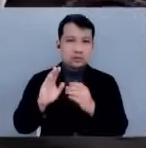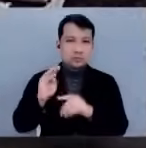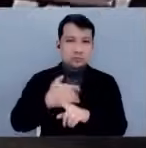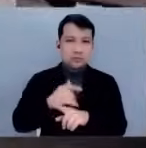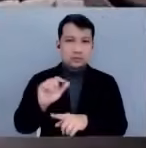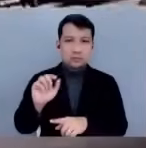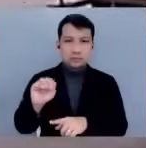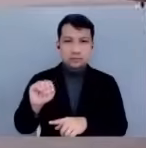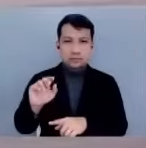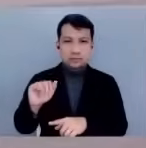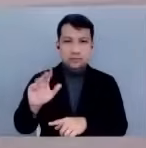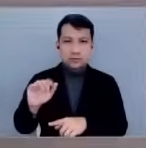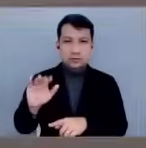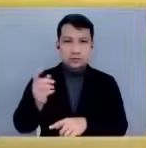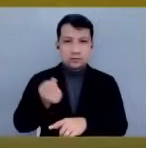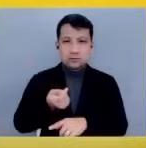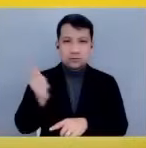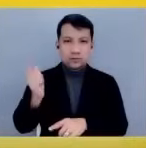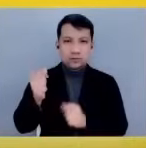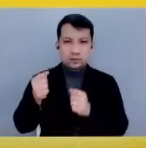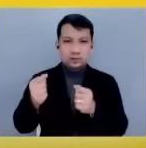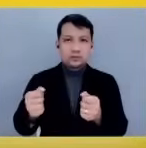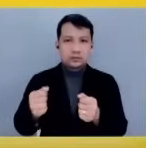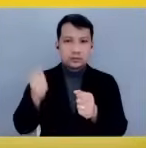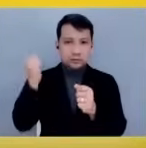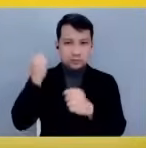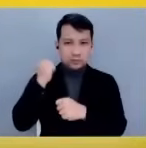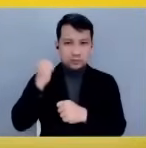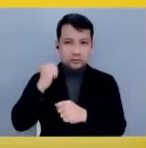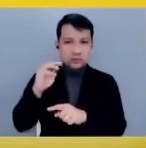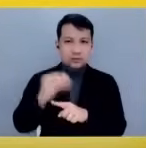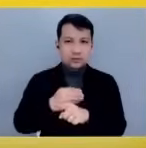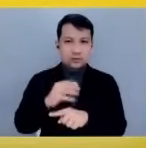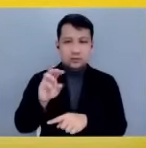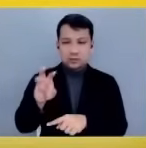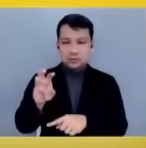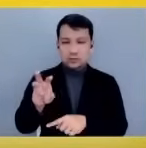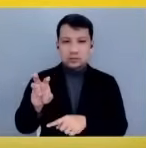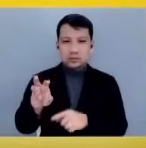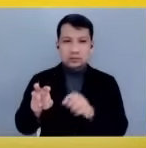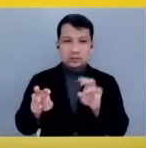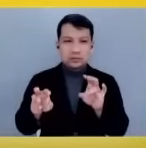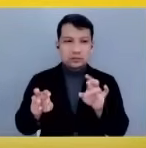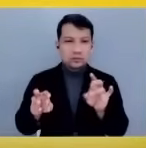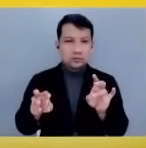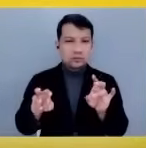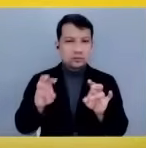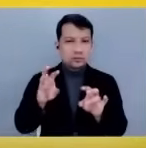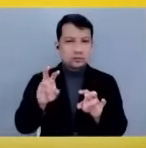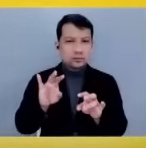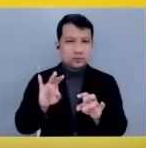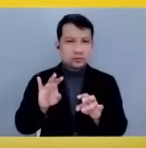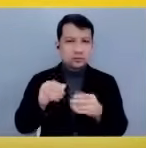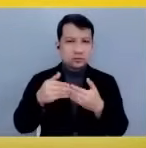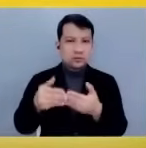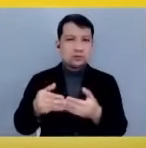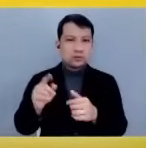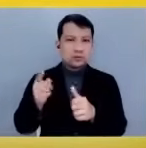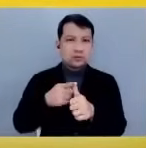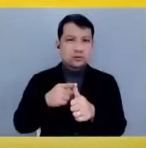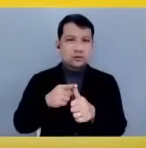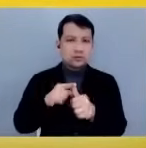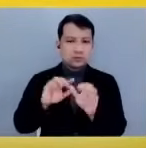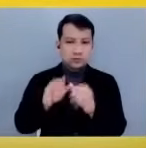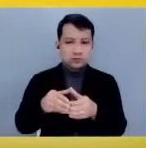sila sa kalye. And we're hoping that by May 16, 17 po, we would have our first batch ng mga